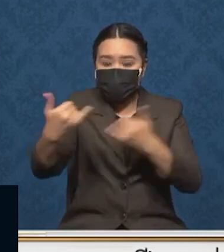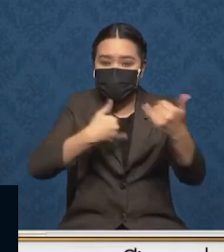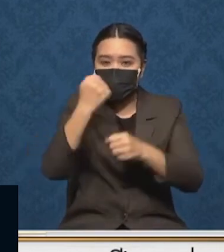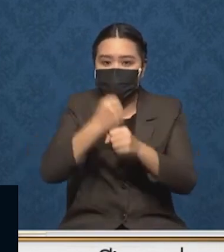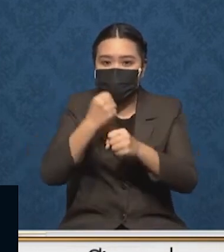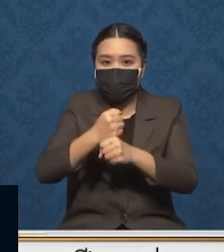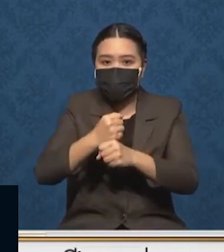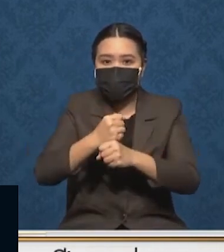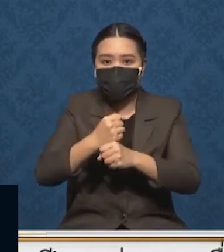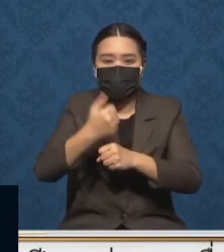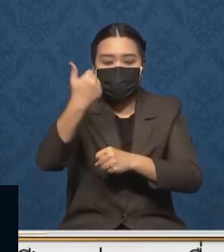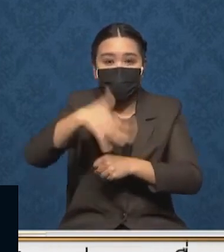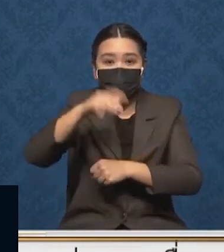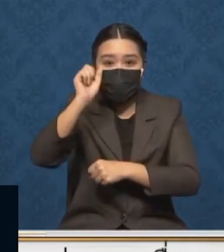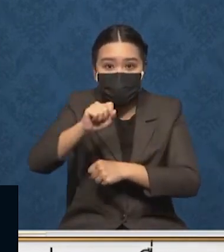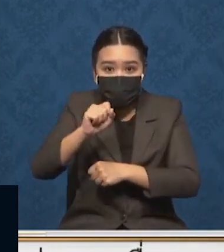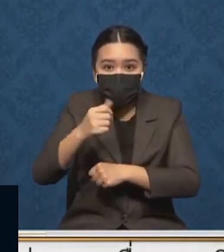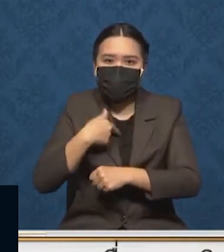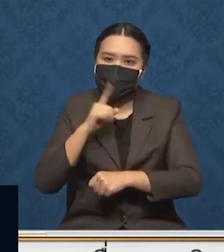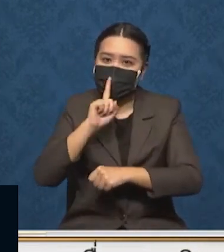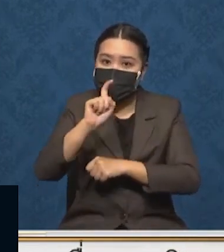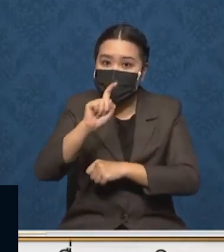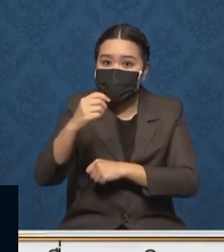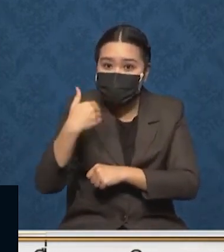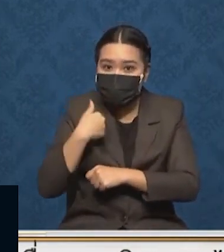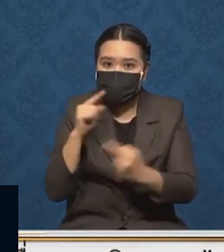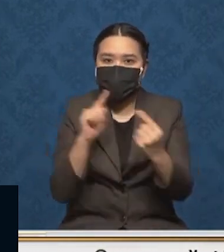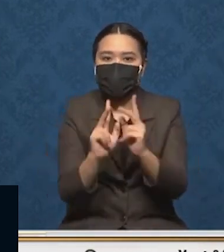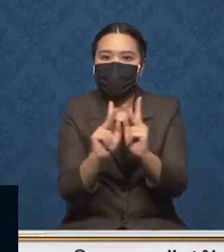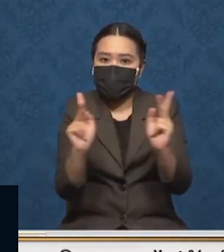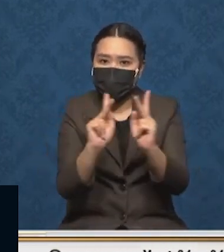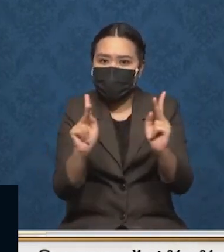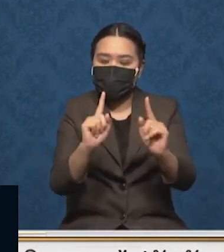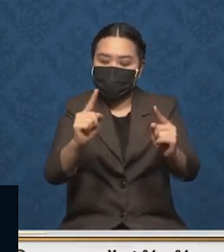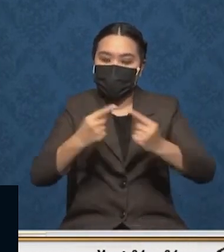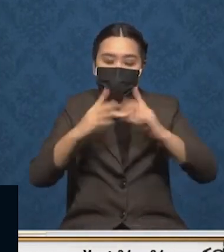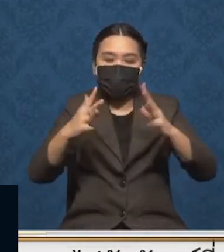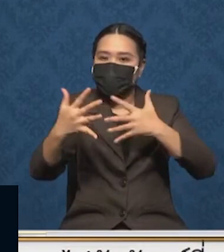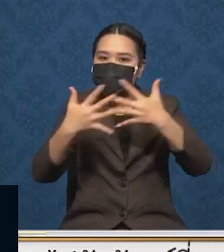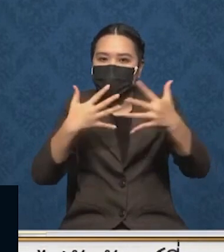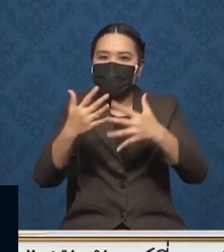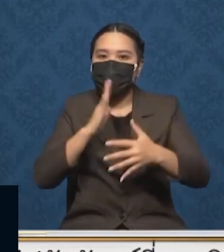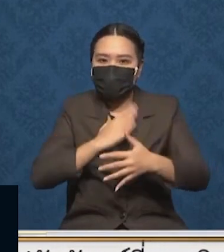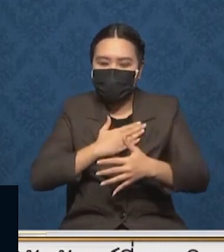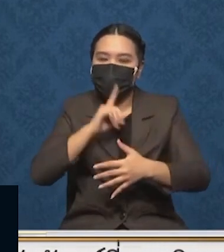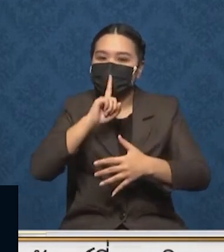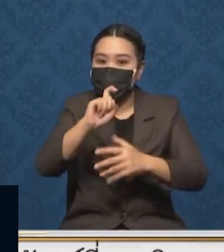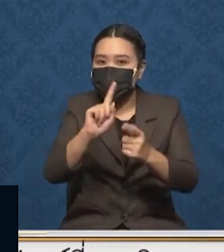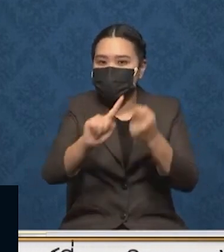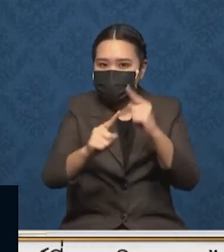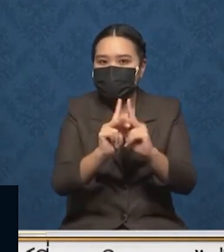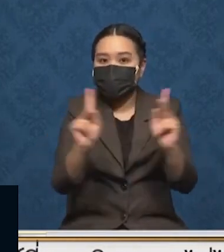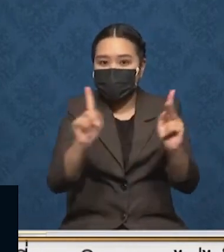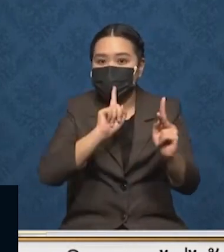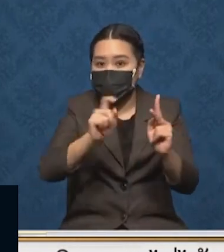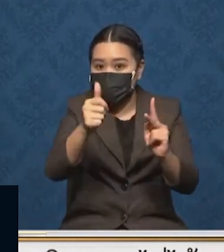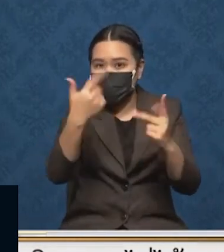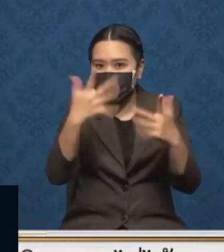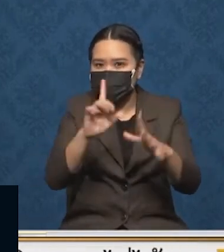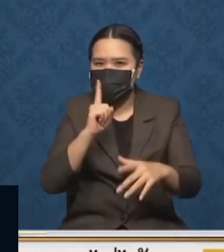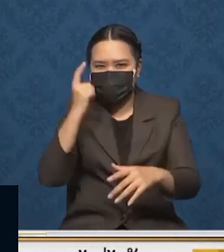หรือมีการถามประโยคนี้หรือไม่ในกรรมธิการท่านไม่ตอบไม่เป็นไรเดี๋ยวผมไปถามเพื่อนกรรมธิการของพรรคว่าเขาได้ถามประโย